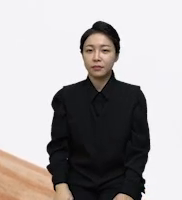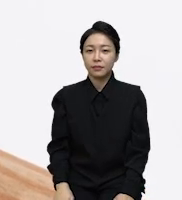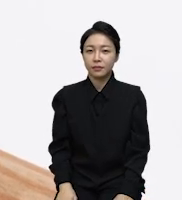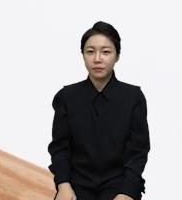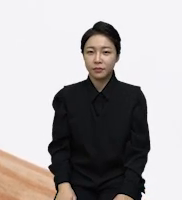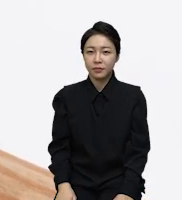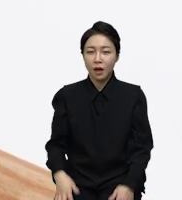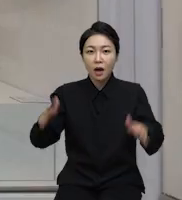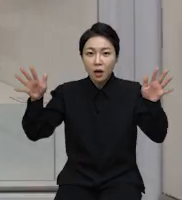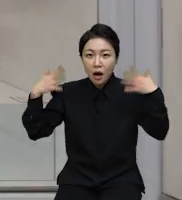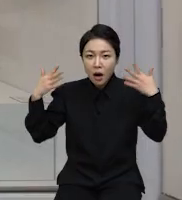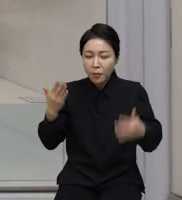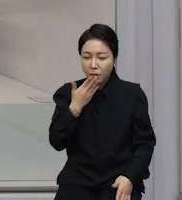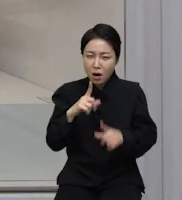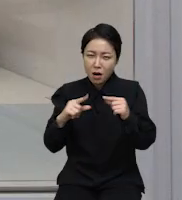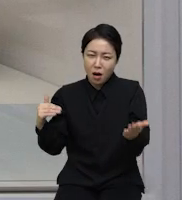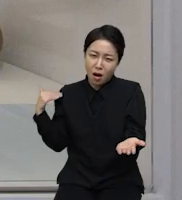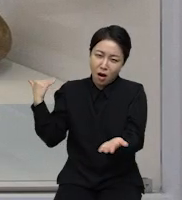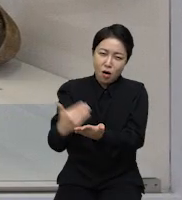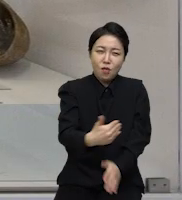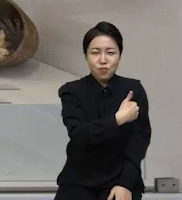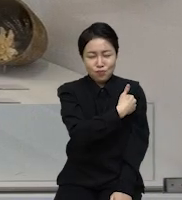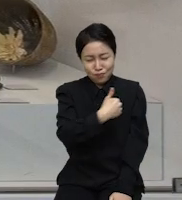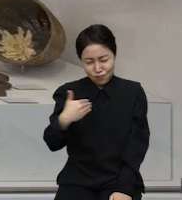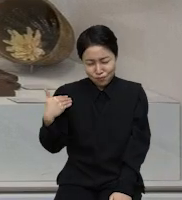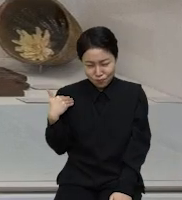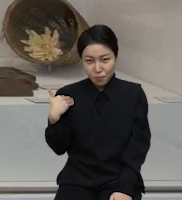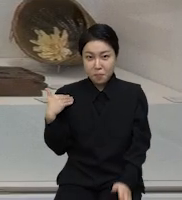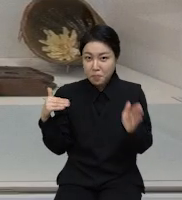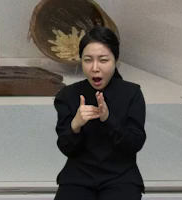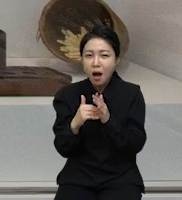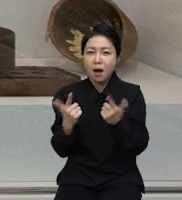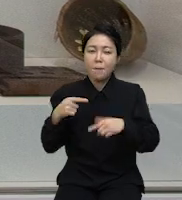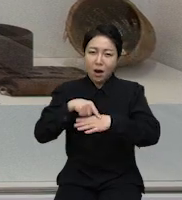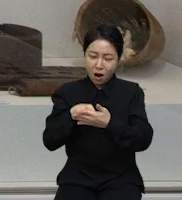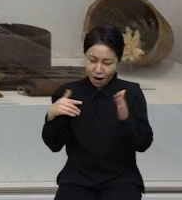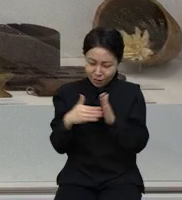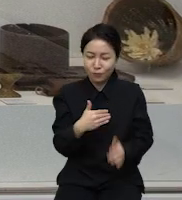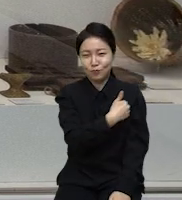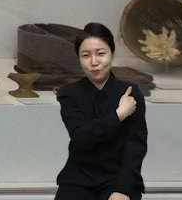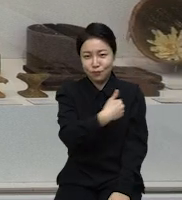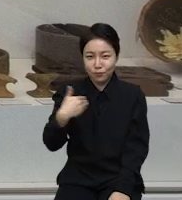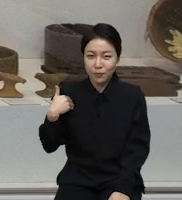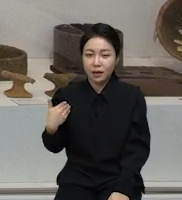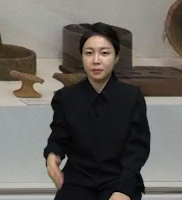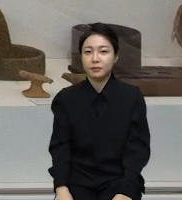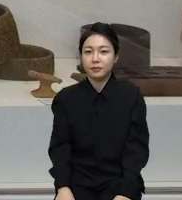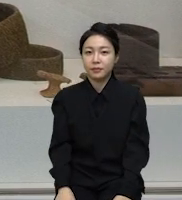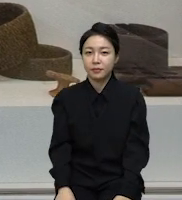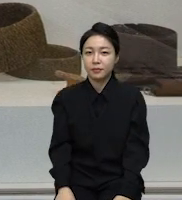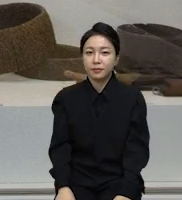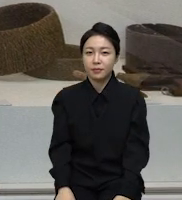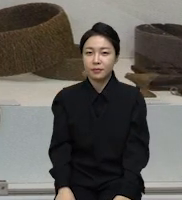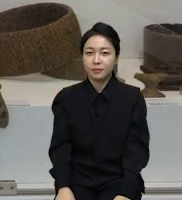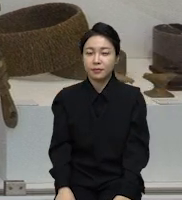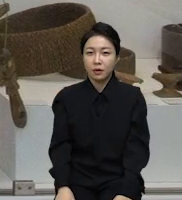일품이었습니다. 이렇듯 가을은 물질적인 풍요뿐만 아니라 마음의 풍요로움도 넘쳤습니다.